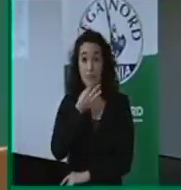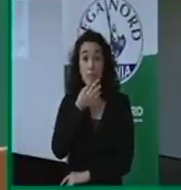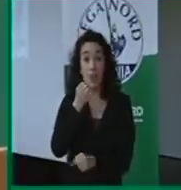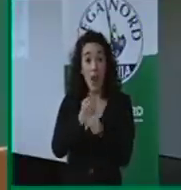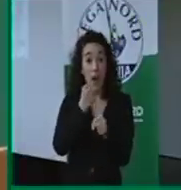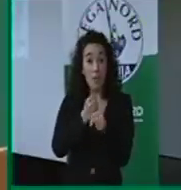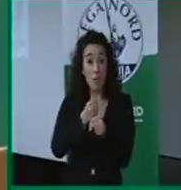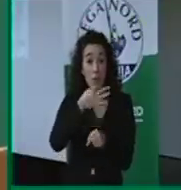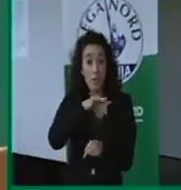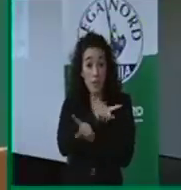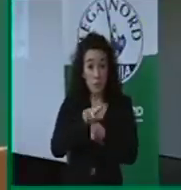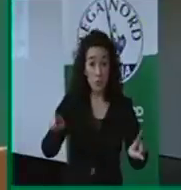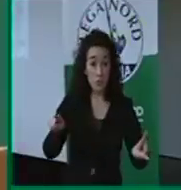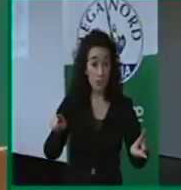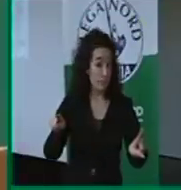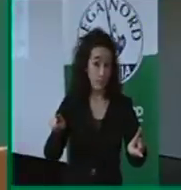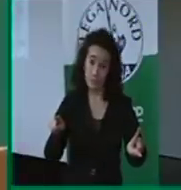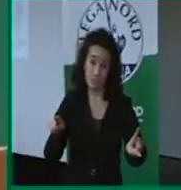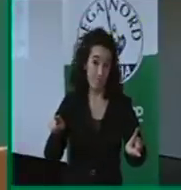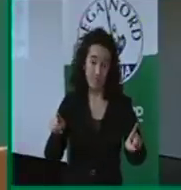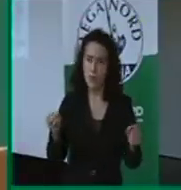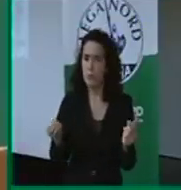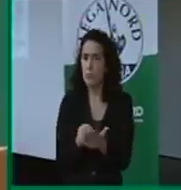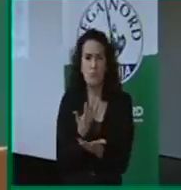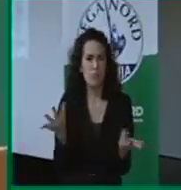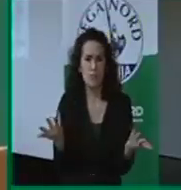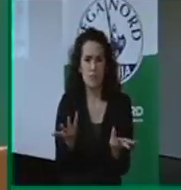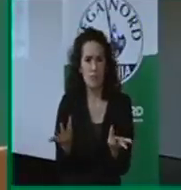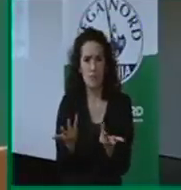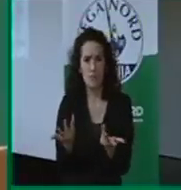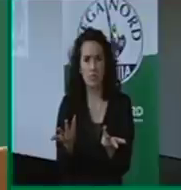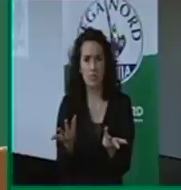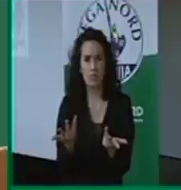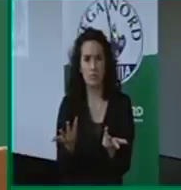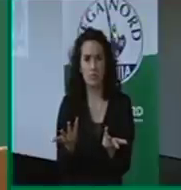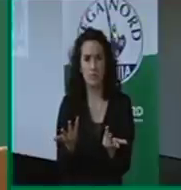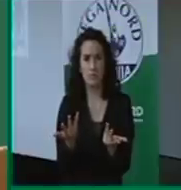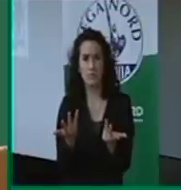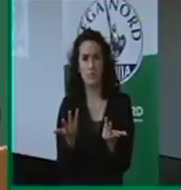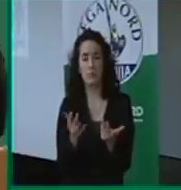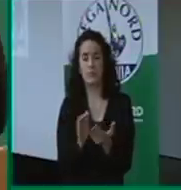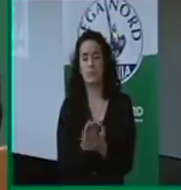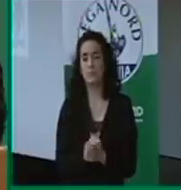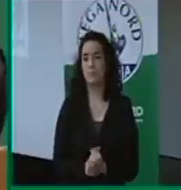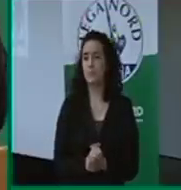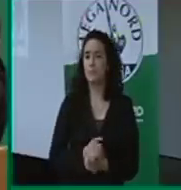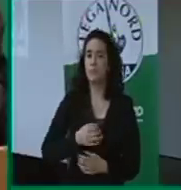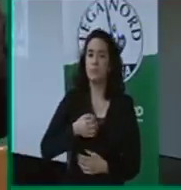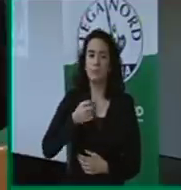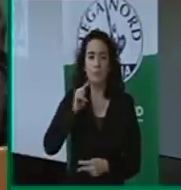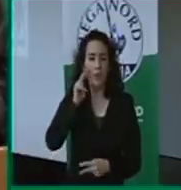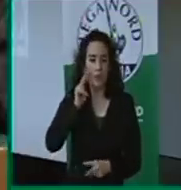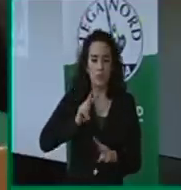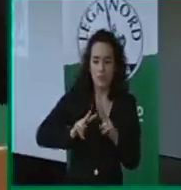fare il suo mestiere cos'è successo È possibile che si vada sempre a